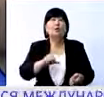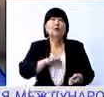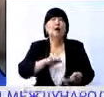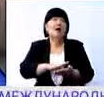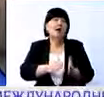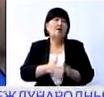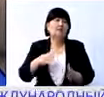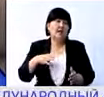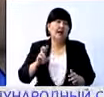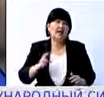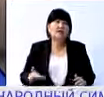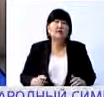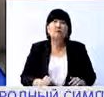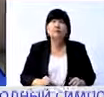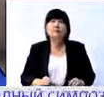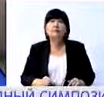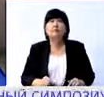обстоятельства.